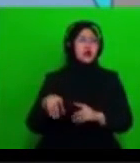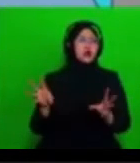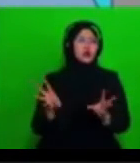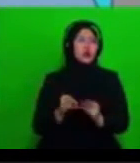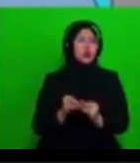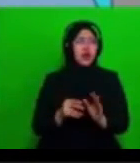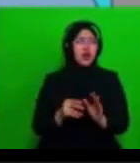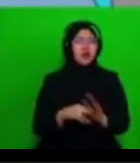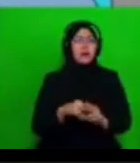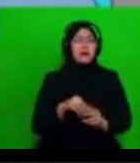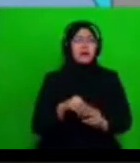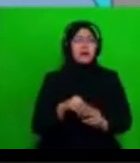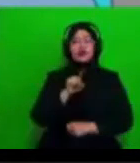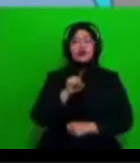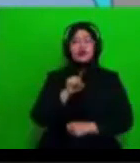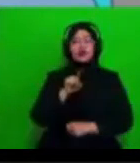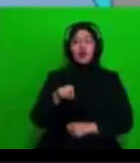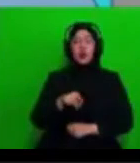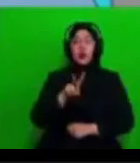sekitar angka